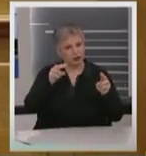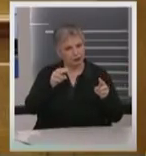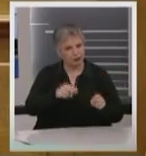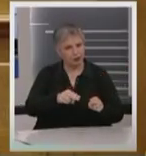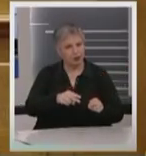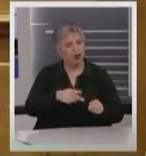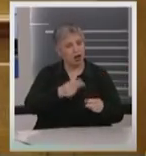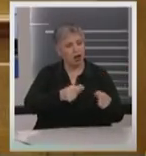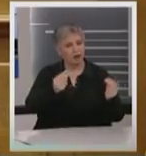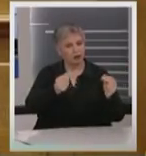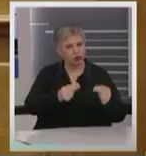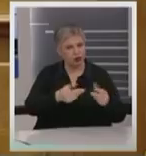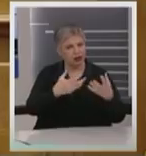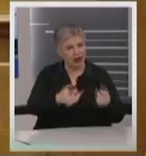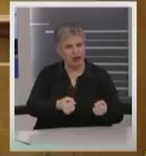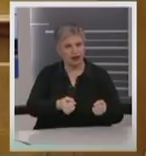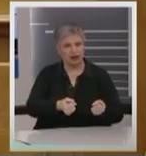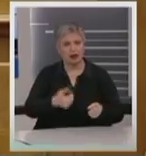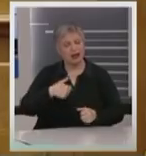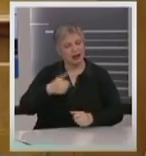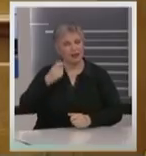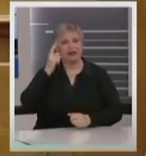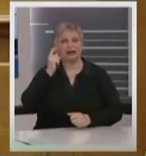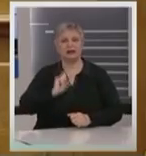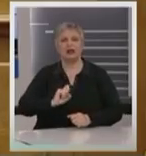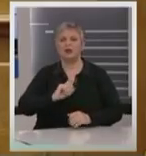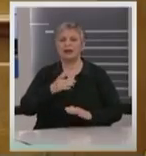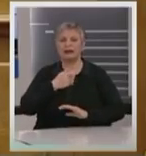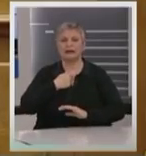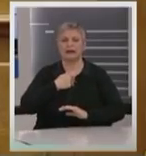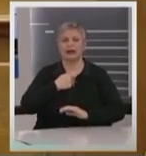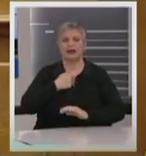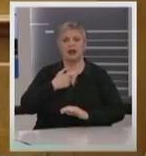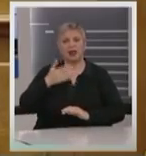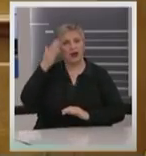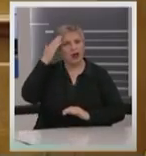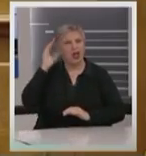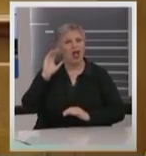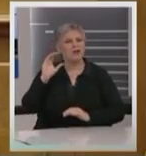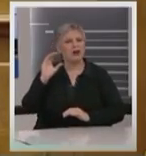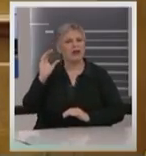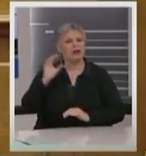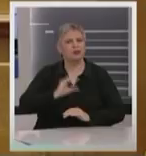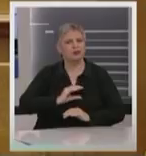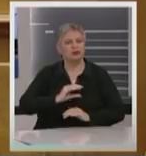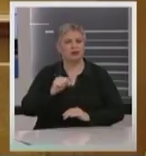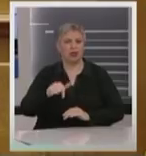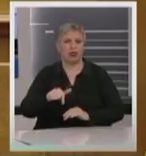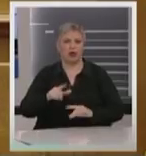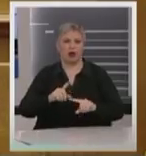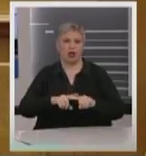Εμείς ξέρουμε τι χρειάζεται για να προσελκύσουμε τις επενδύσεις που τόσο χρειάζεται ο τόπος. Γιατί